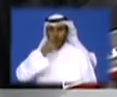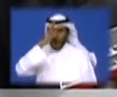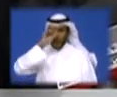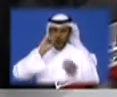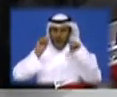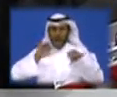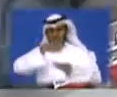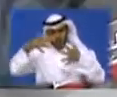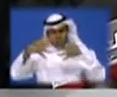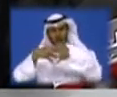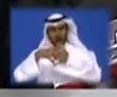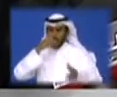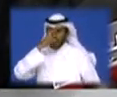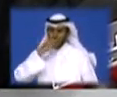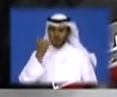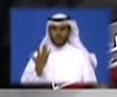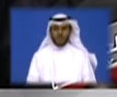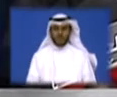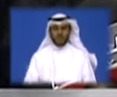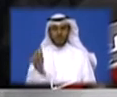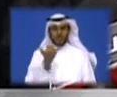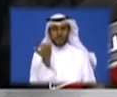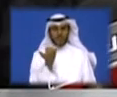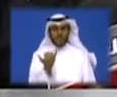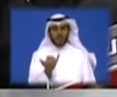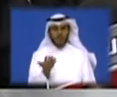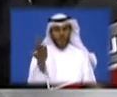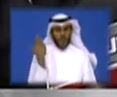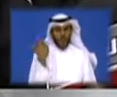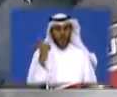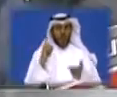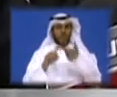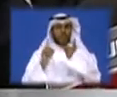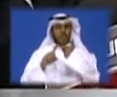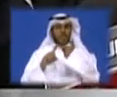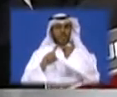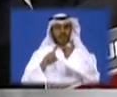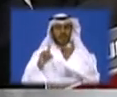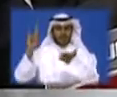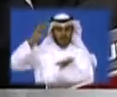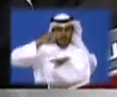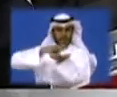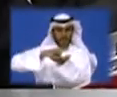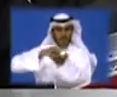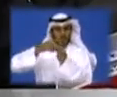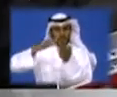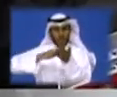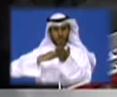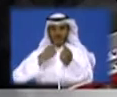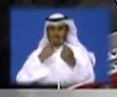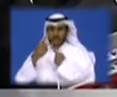وفد منوع من البرلمان العراقي كان قد زار الكويت وأيضا حمل هذه الرسالة. فأنا أتصور